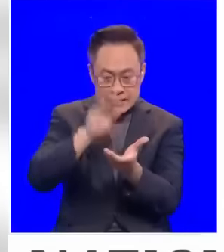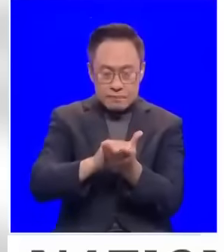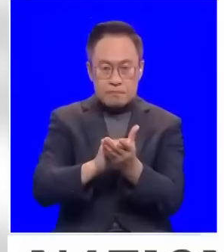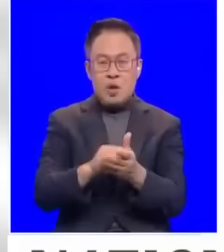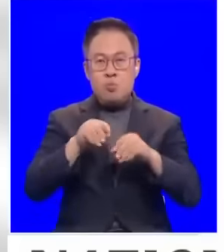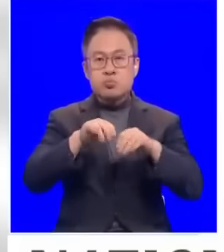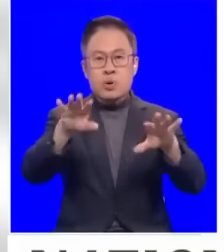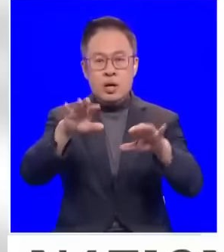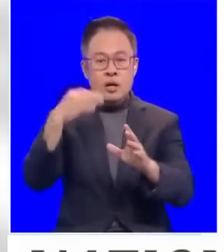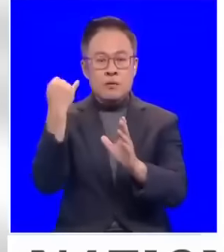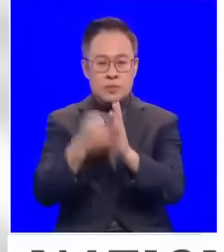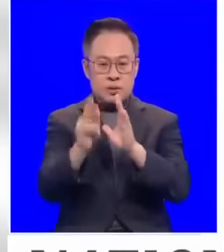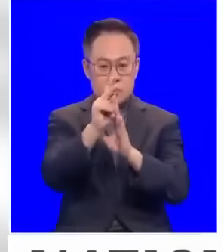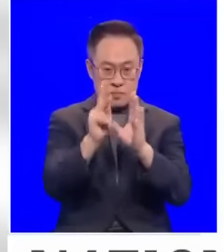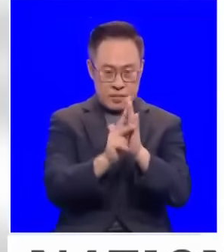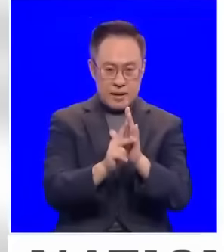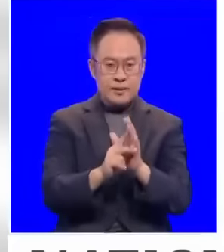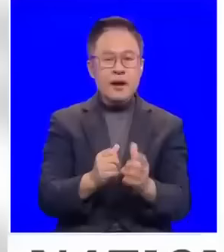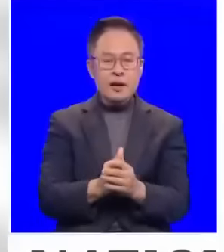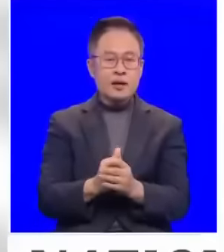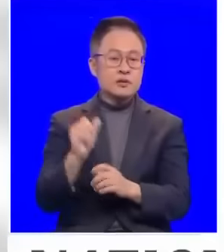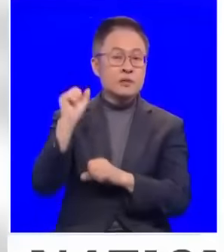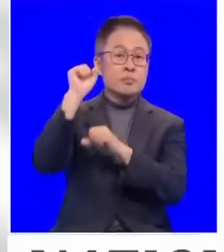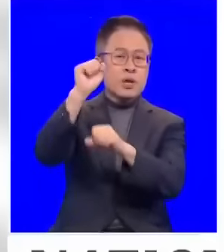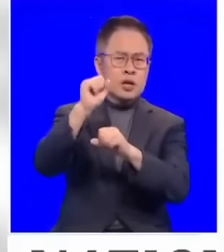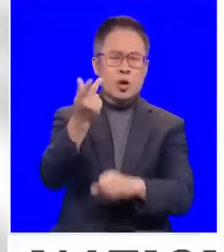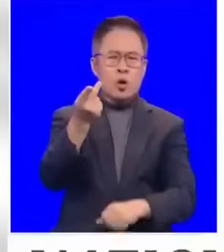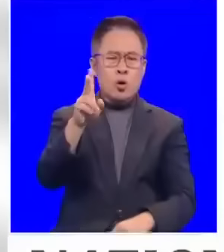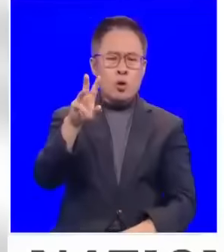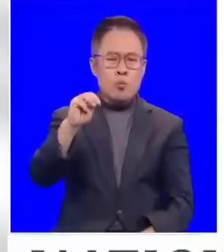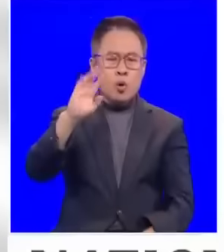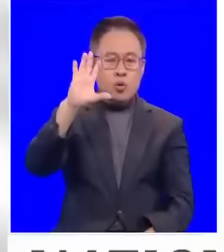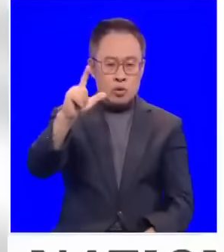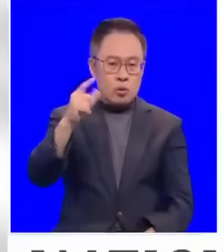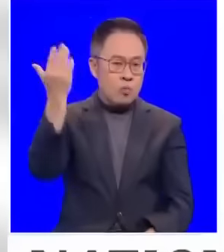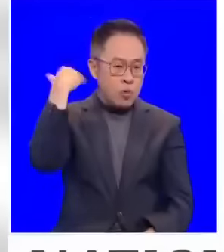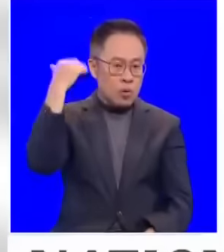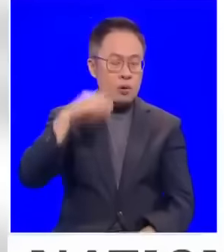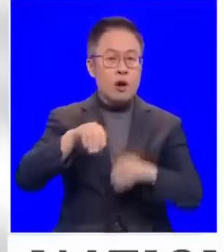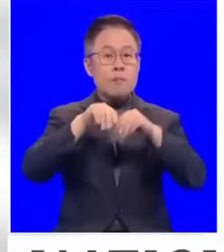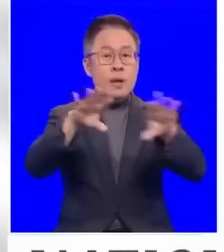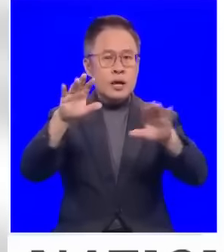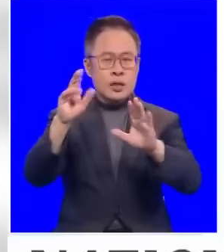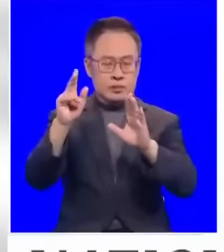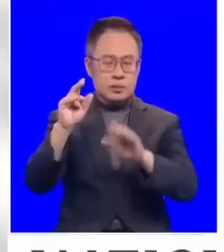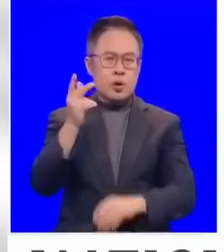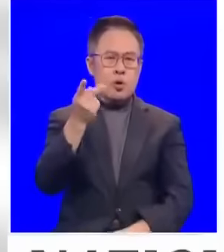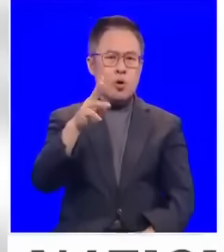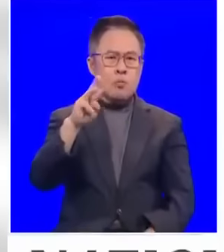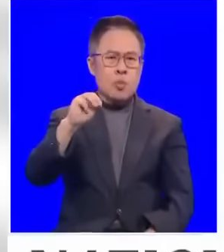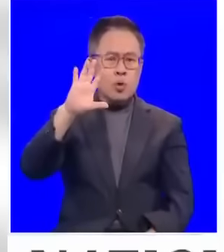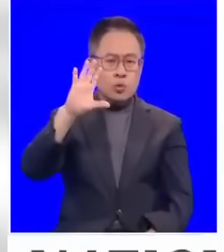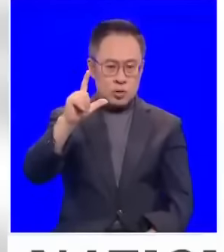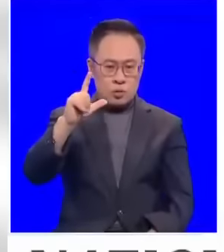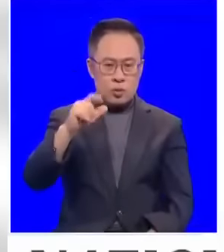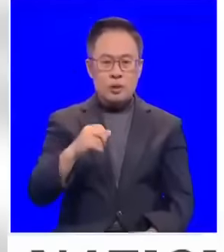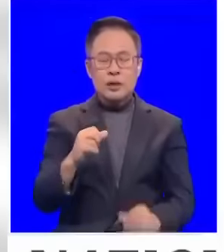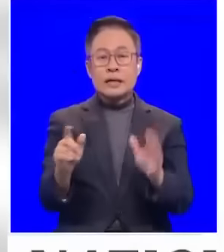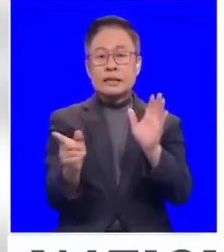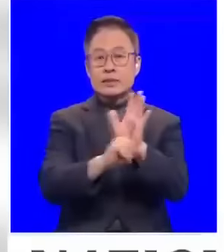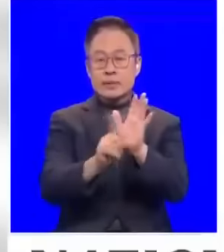การแปะประกาศคณะปฏิรูปการปกครองในระบอบประชาธิปไตยอันมีพระมหากษัตริย์ทรงเป็นประมุขฉบับที่